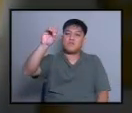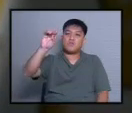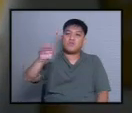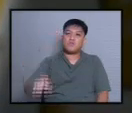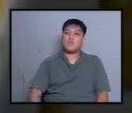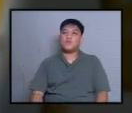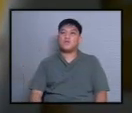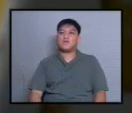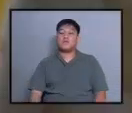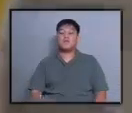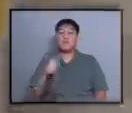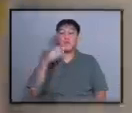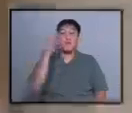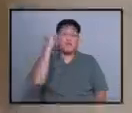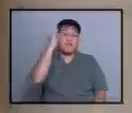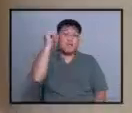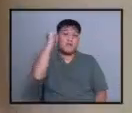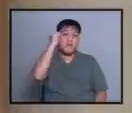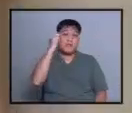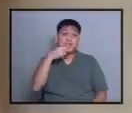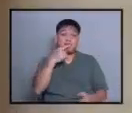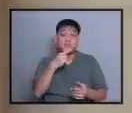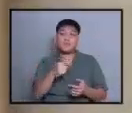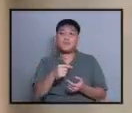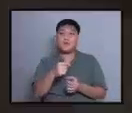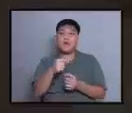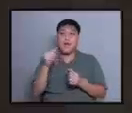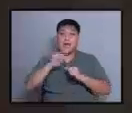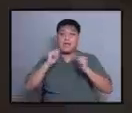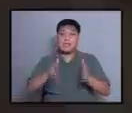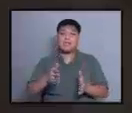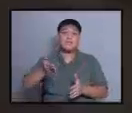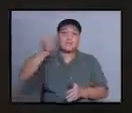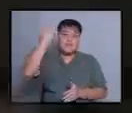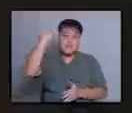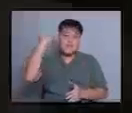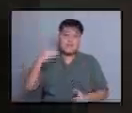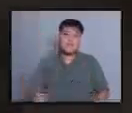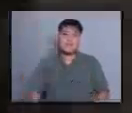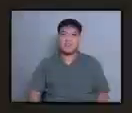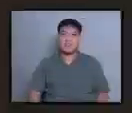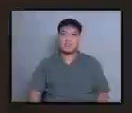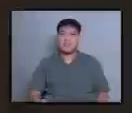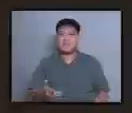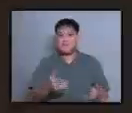alagad ng sining. Kaya isang tagay sa kabutihan at inom na lang tayo ng gin.